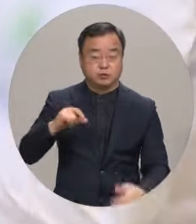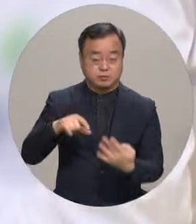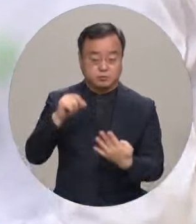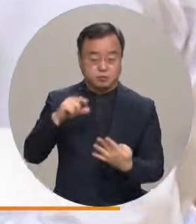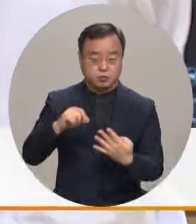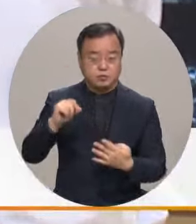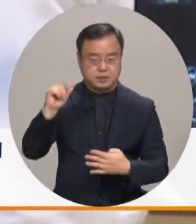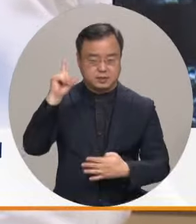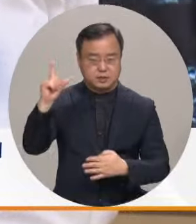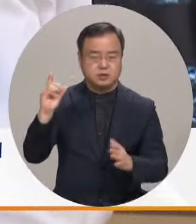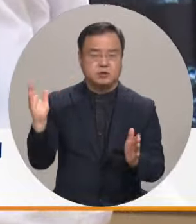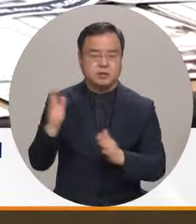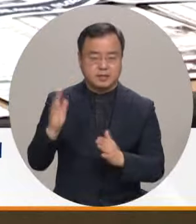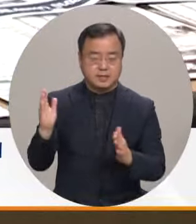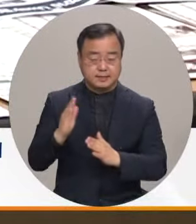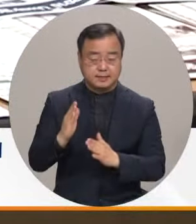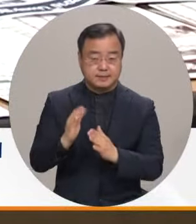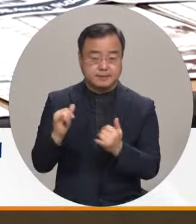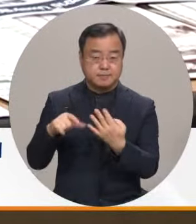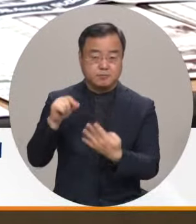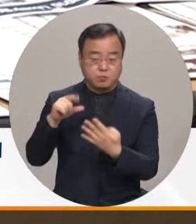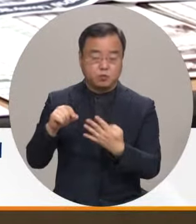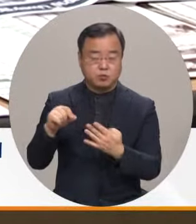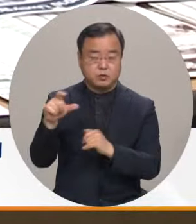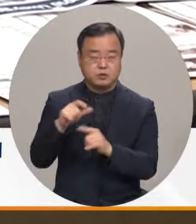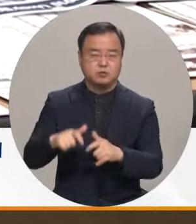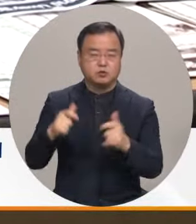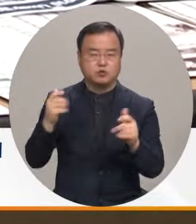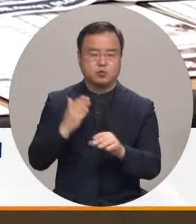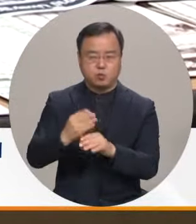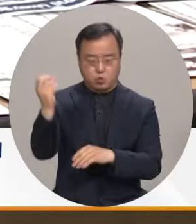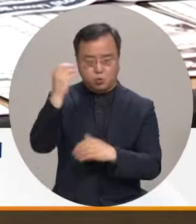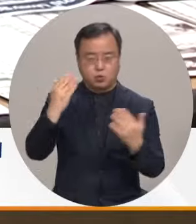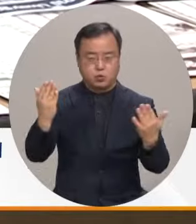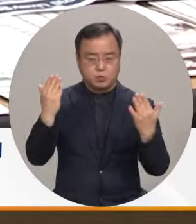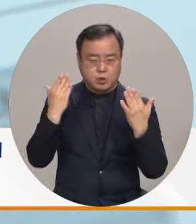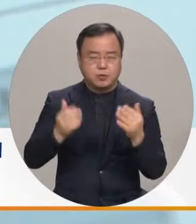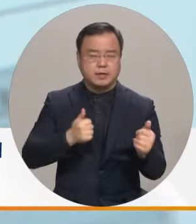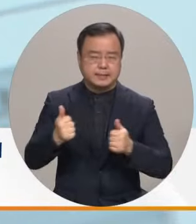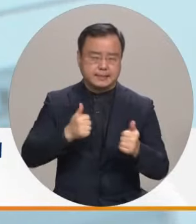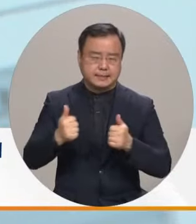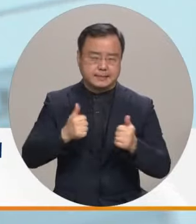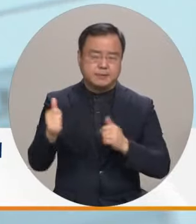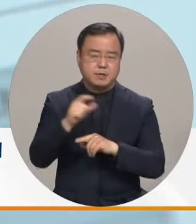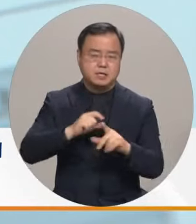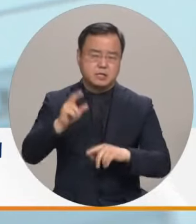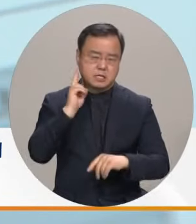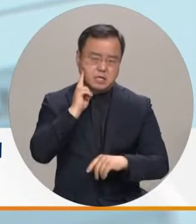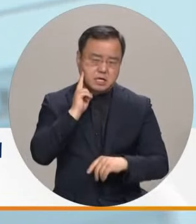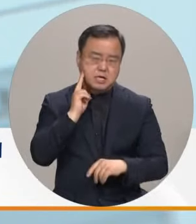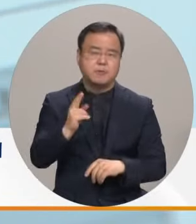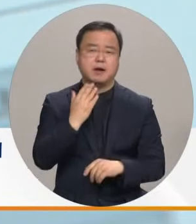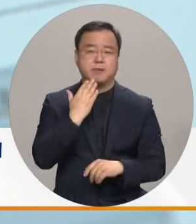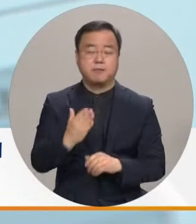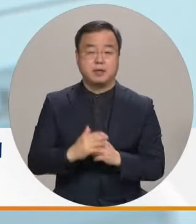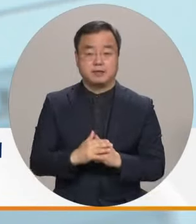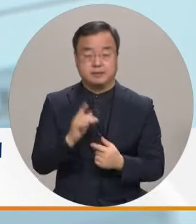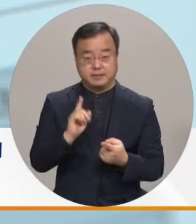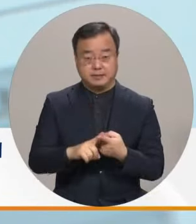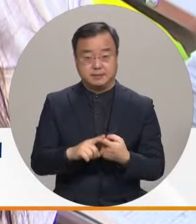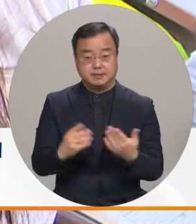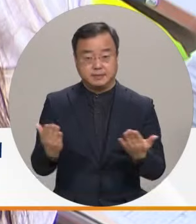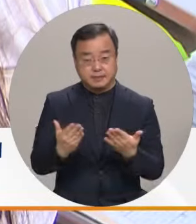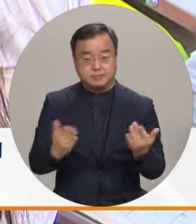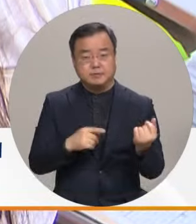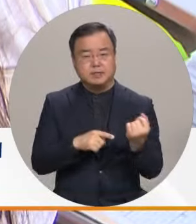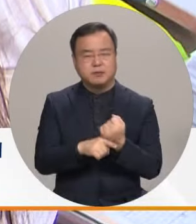인재 비율이 늘면서 비수도권의 고등학교 내신 경쟁은 더 치열해질 수 있다고 전망합니다. 이를 노리고 어릴 때부터